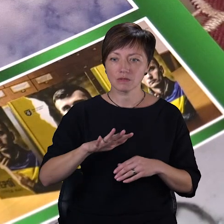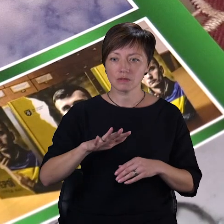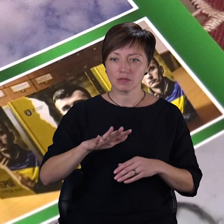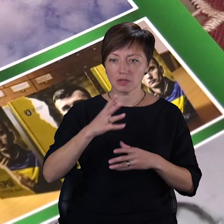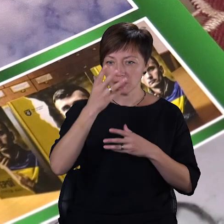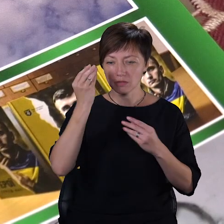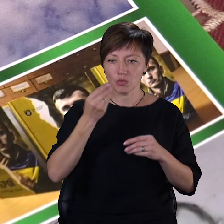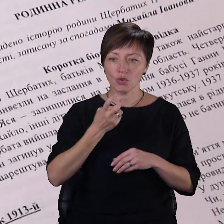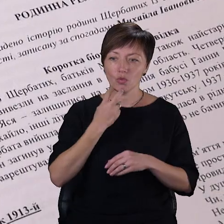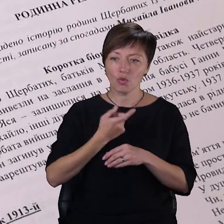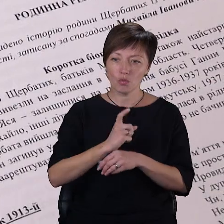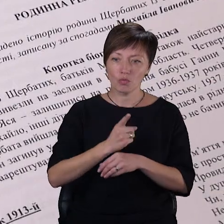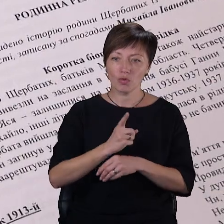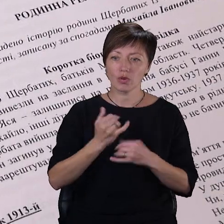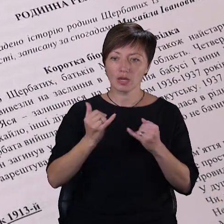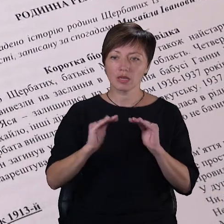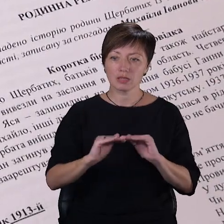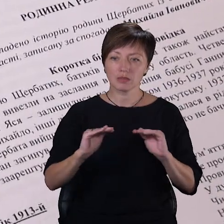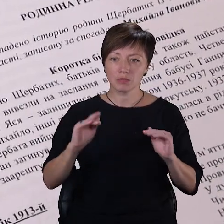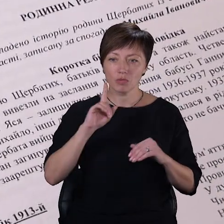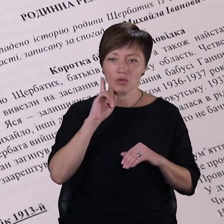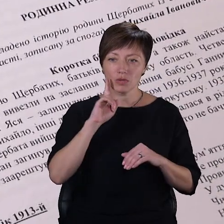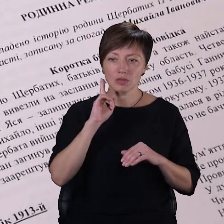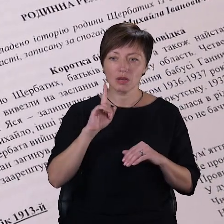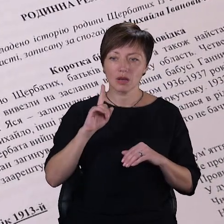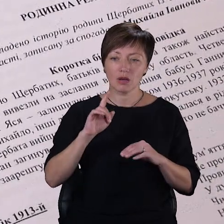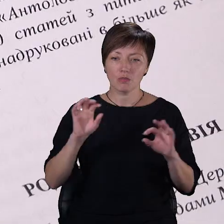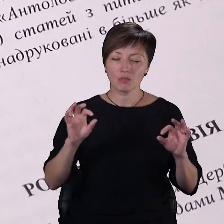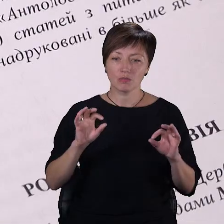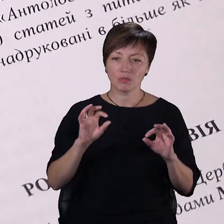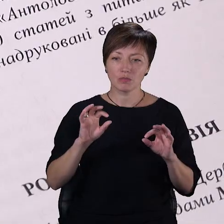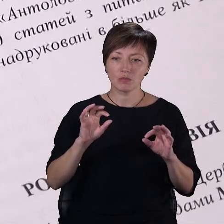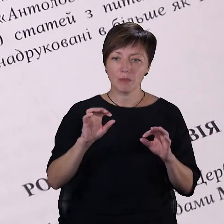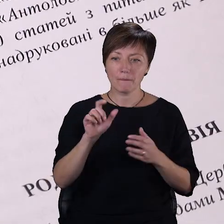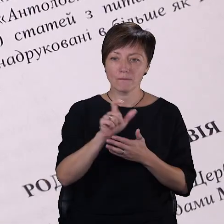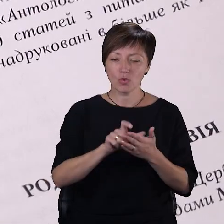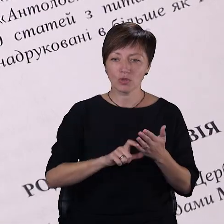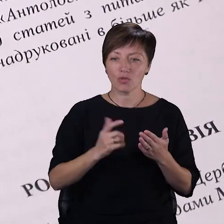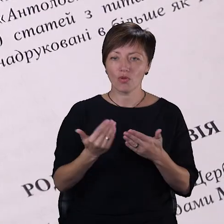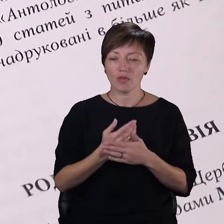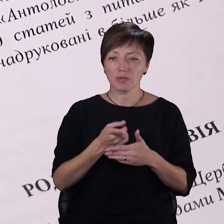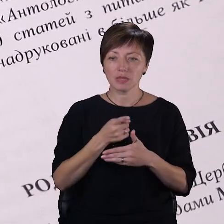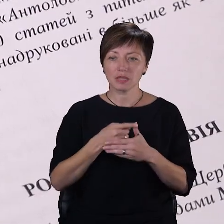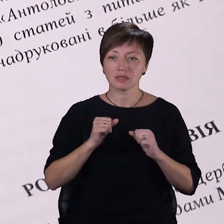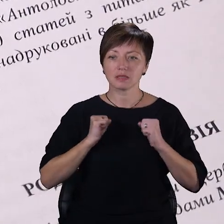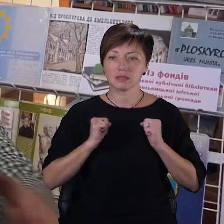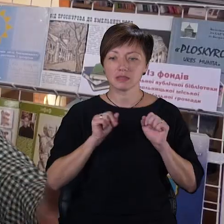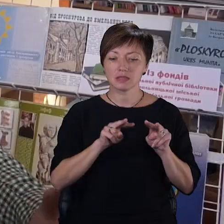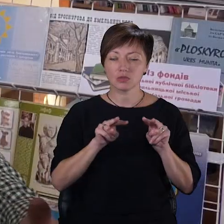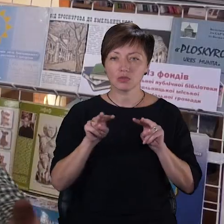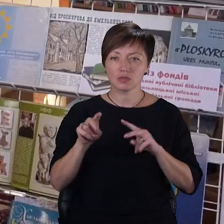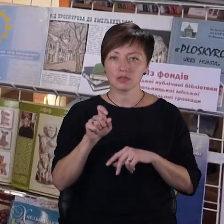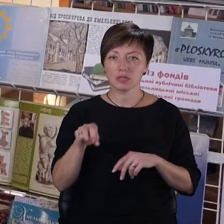незабутні, гумор для дитячих, молода муза, нові імена. Тобто ми стараємося слідкувати